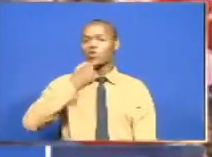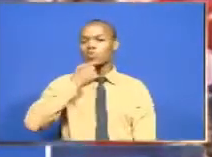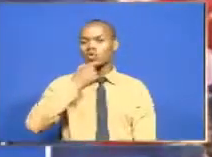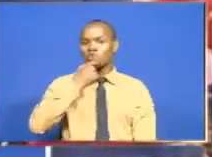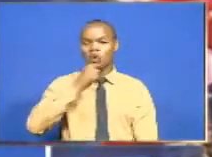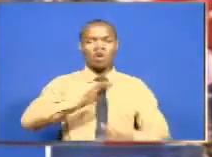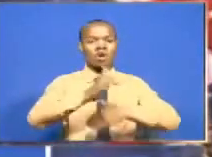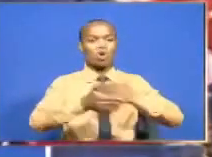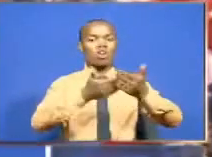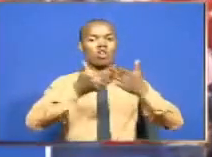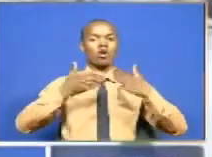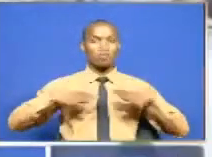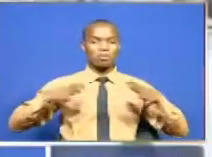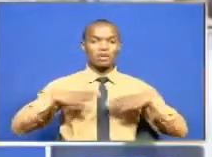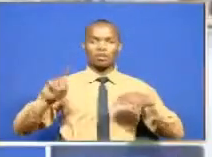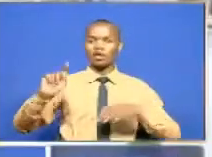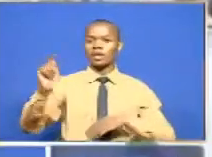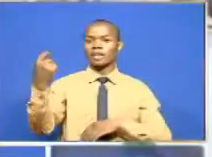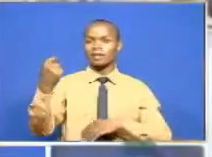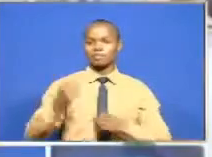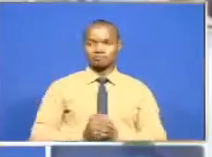ni Mkenya kwanza.